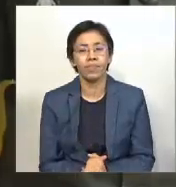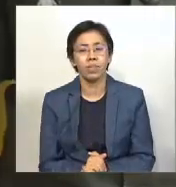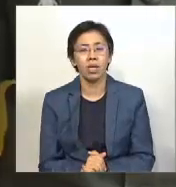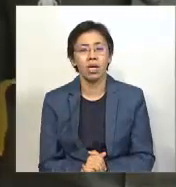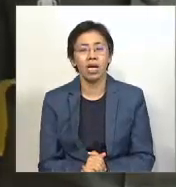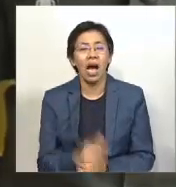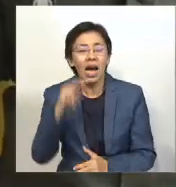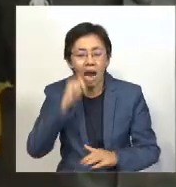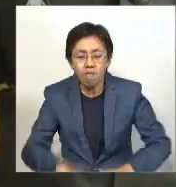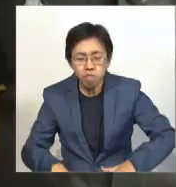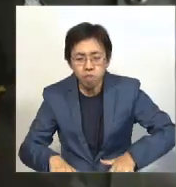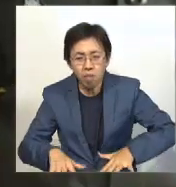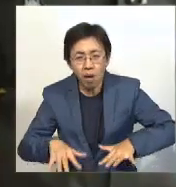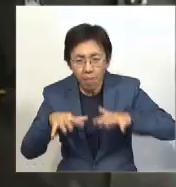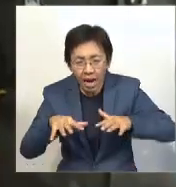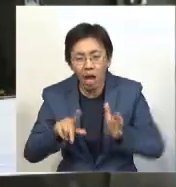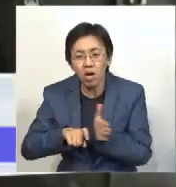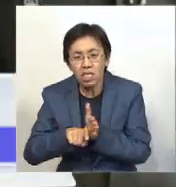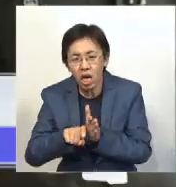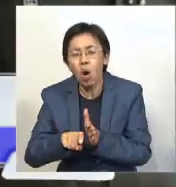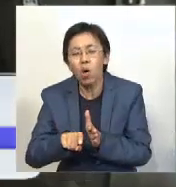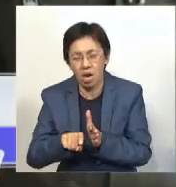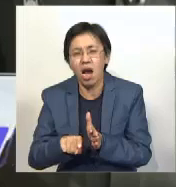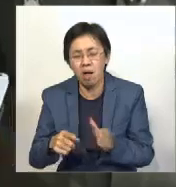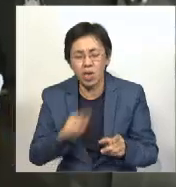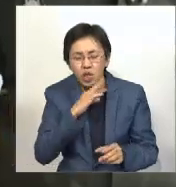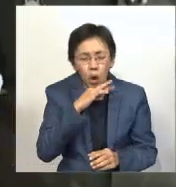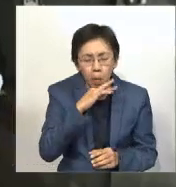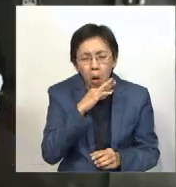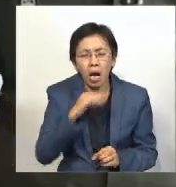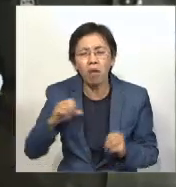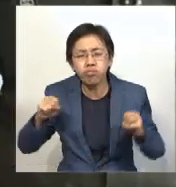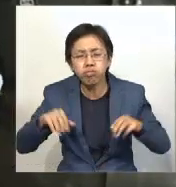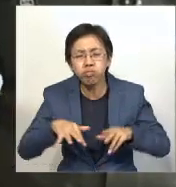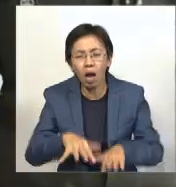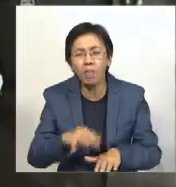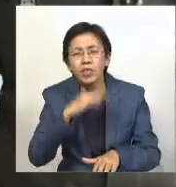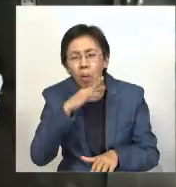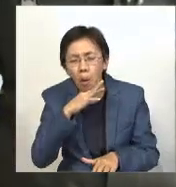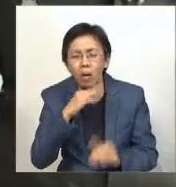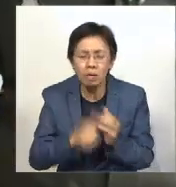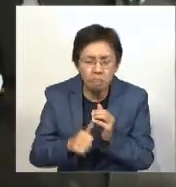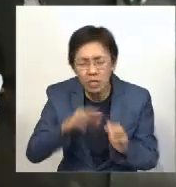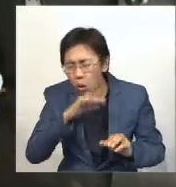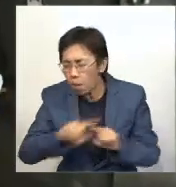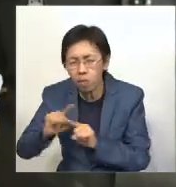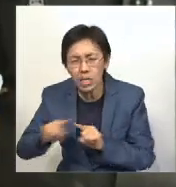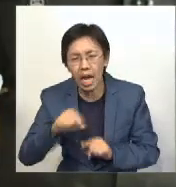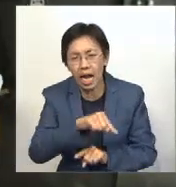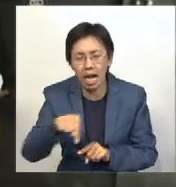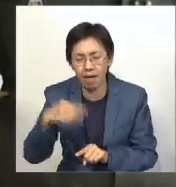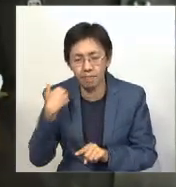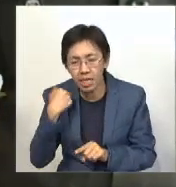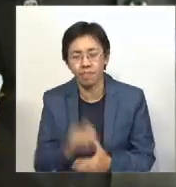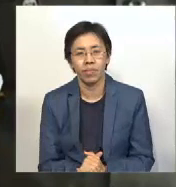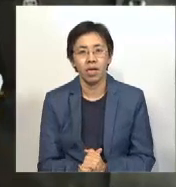มากับน้ำเพราะน้ำท่วมแล้วก็พัดเอาสิ่งที่มันสกปรกนะครับสิ่งต่างๆที่ปฏิกูลต่างๆขึ้นมาตรงนี้ได้มอบหมาย